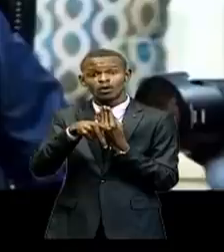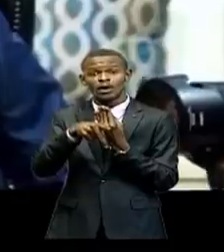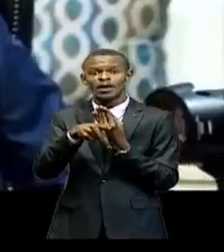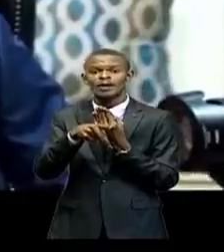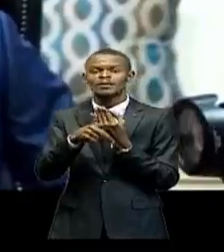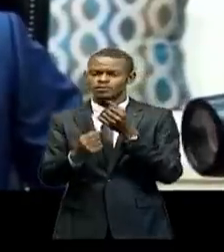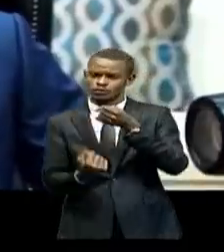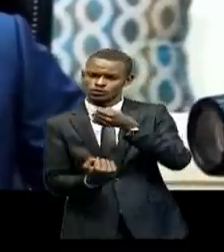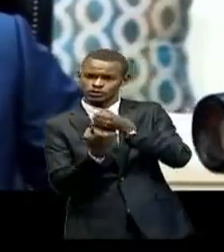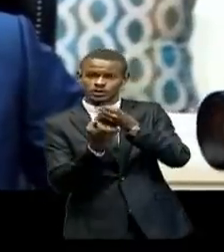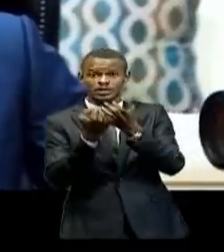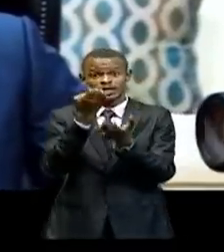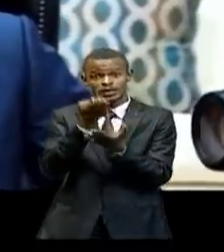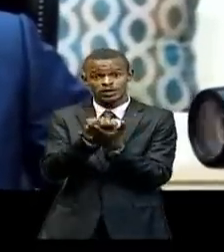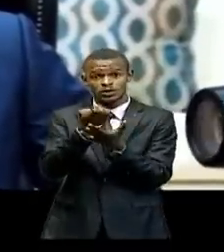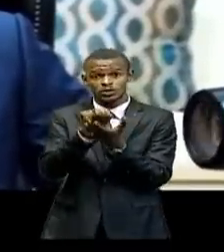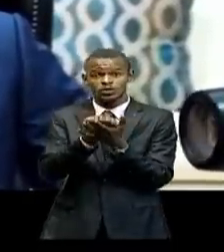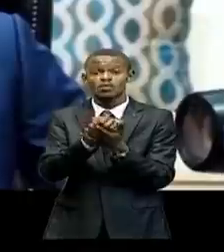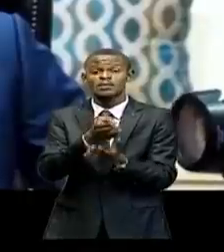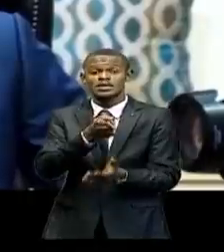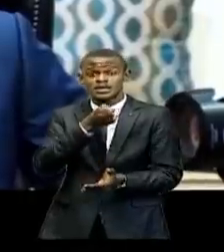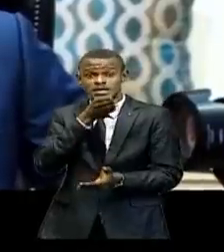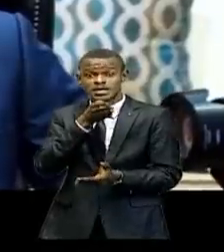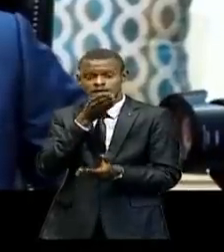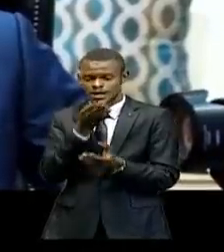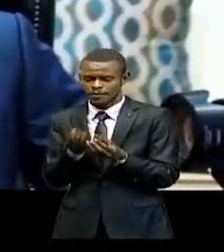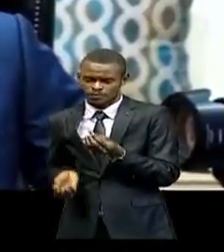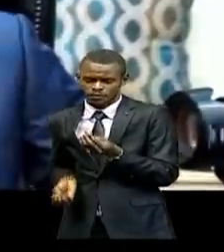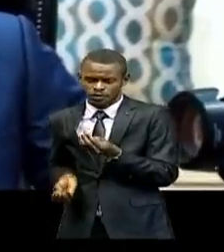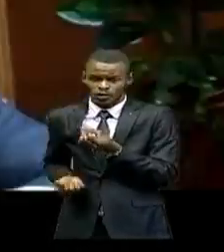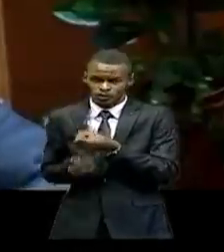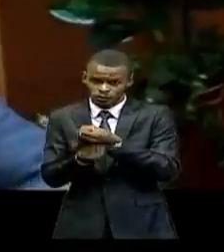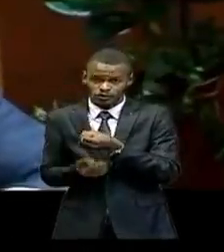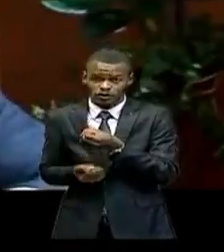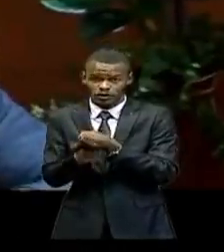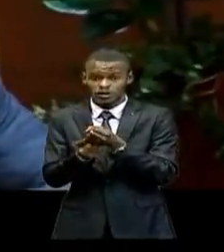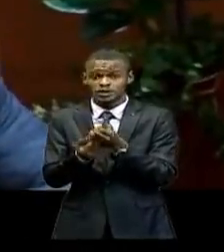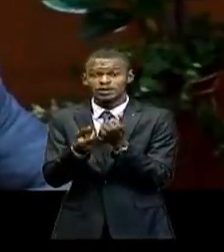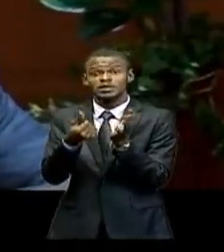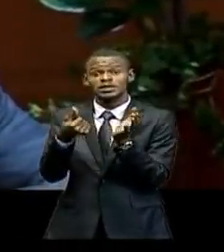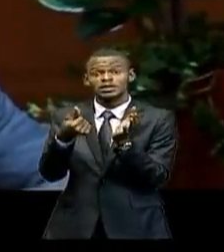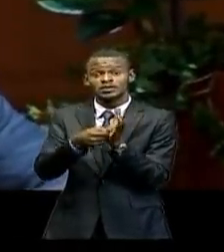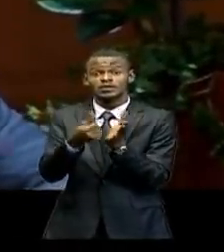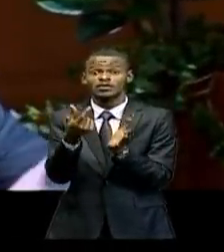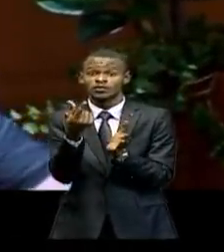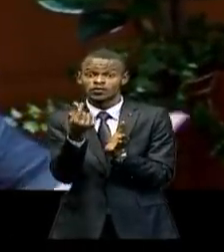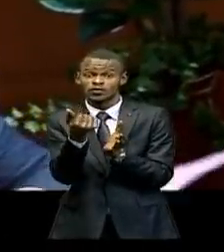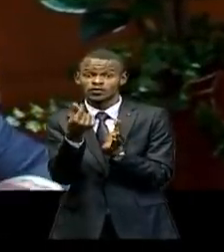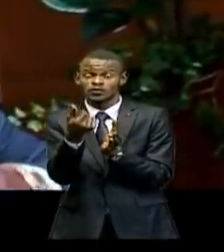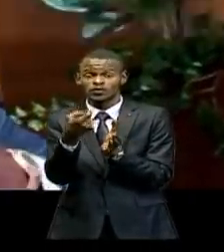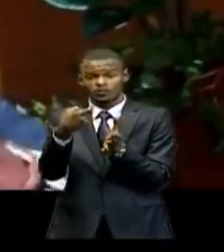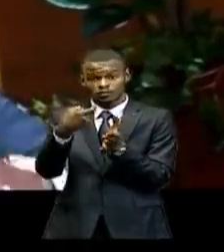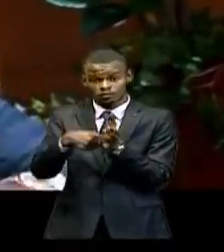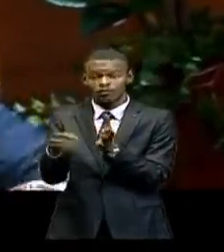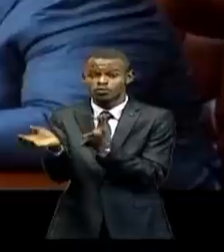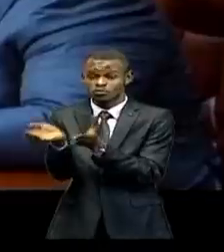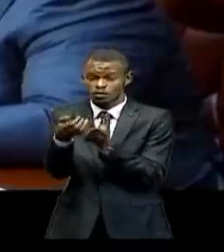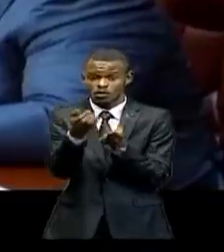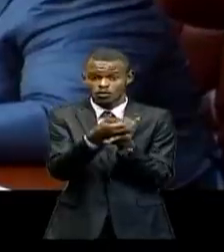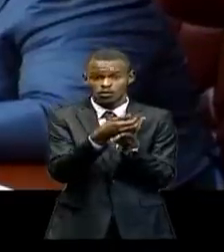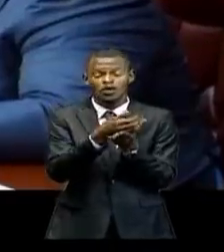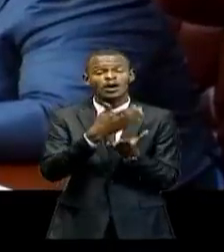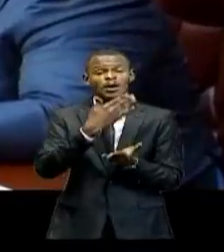durable tout en intensifiant la mobilisation de recettes intérieures, l'amélioration de la gouvernance ainsi que le renforcement